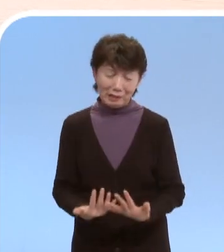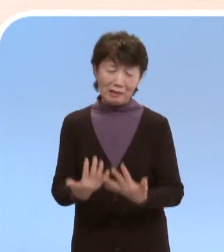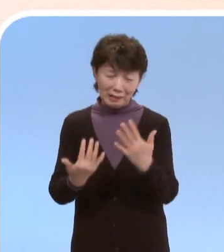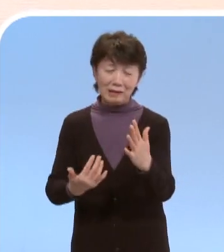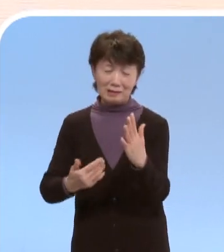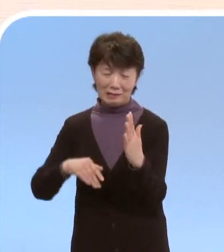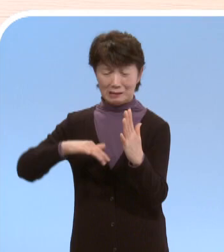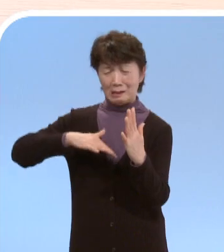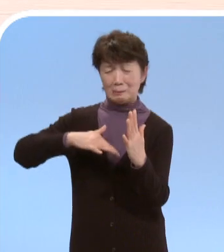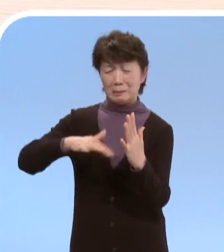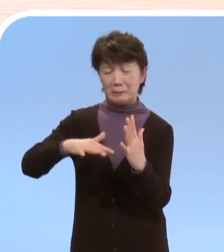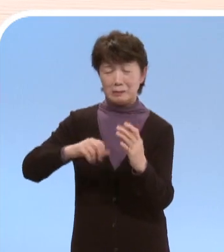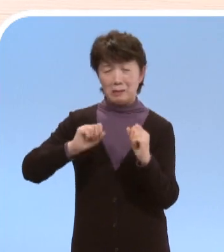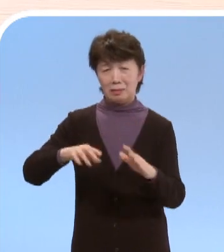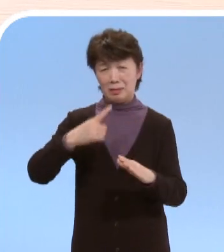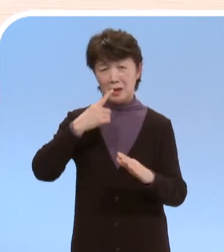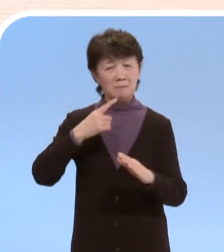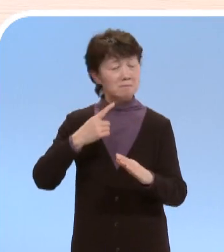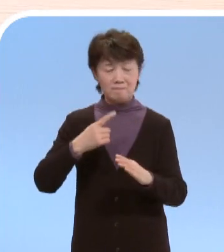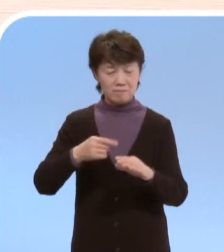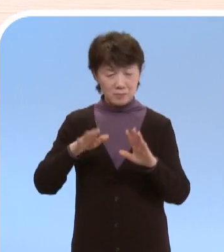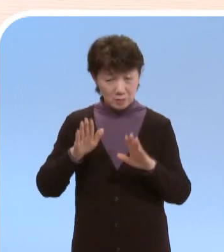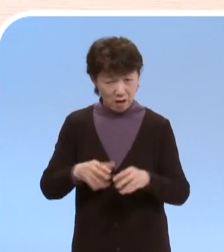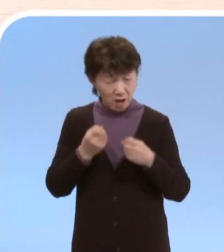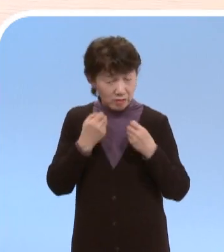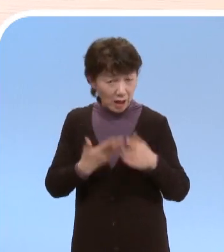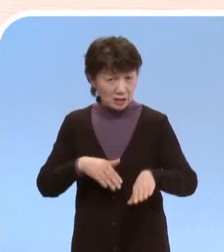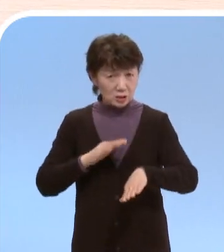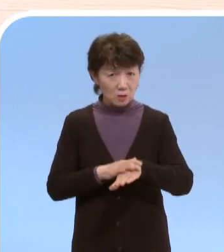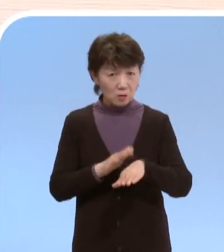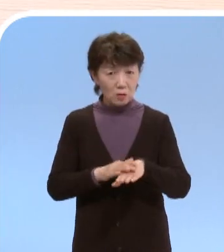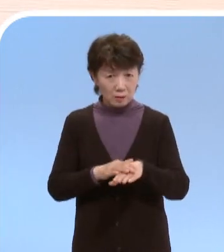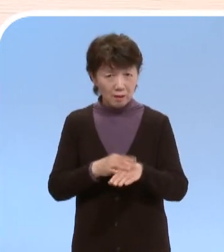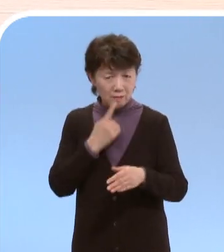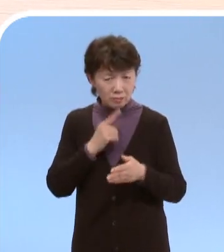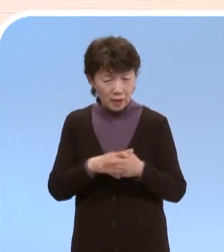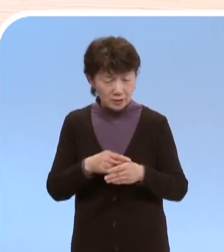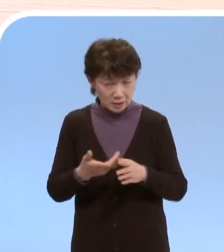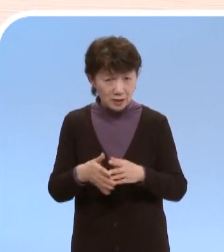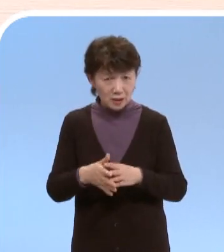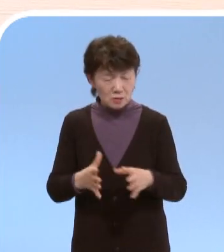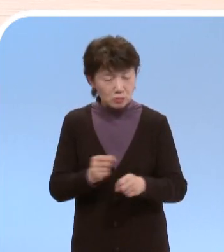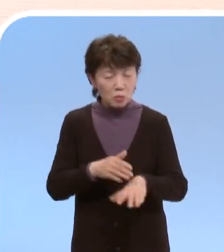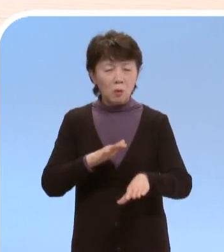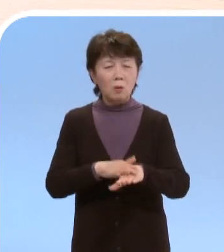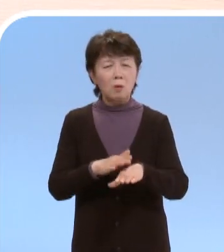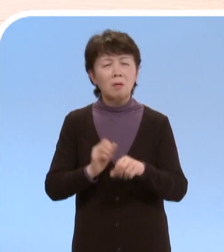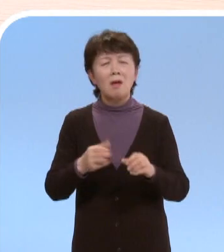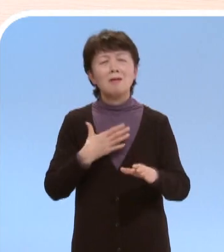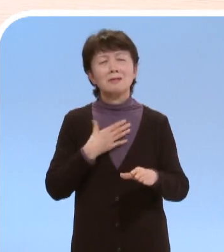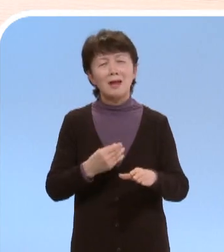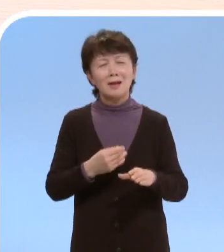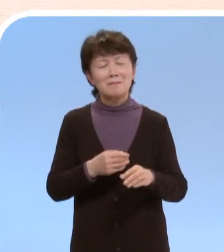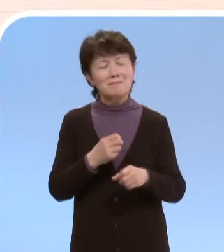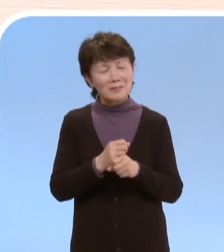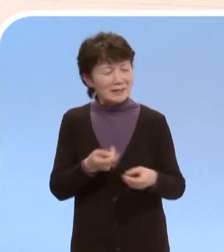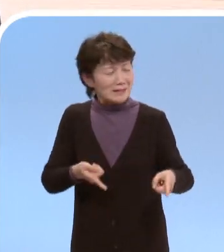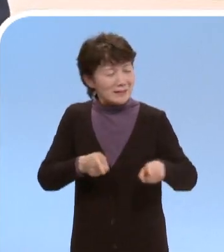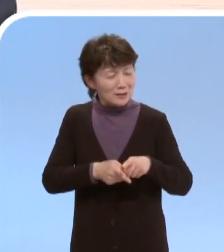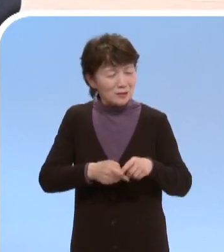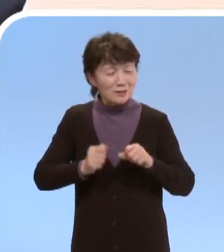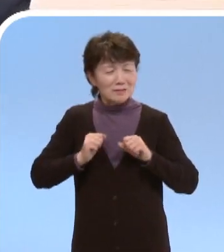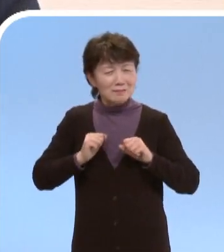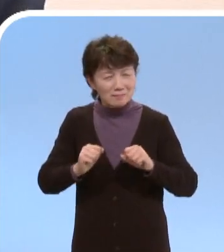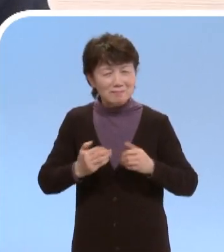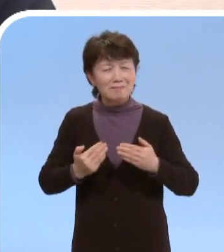でやってるのをできるだけ合理化していきたいなと。地元企業ですので、 はい、 ぜひご一緒に研究という